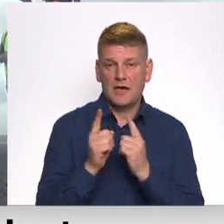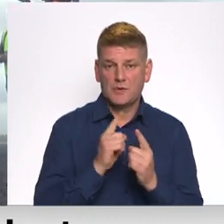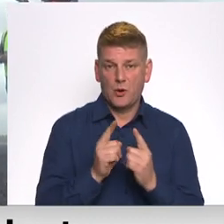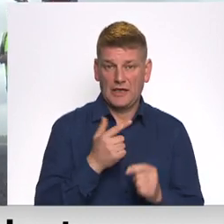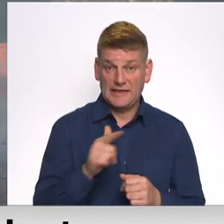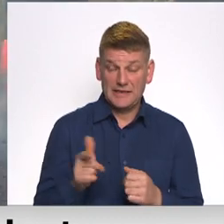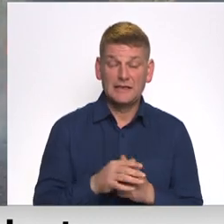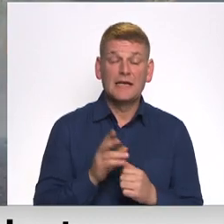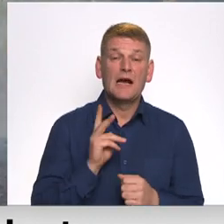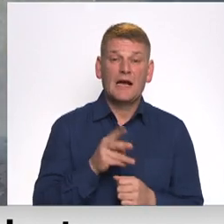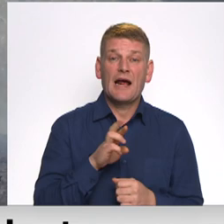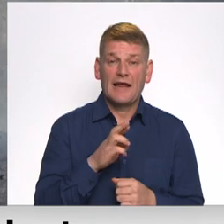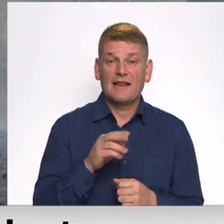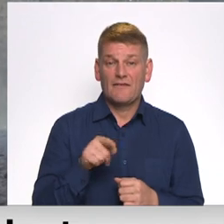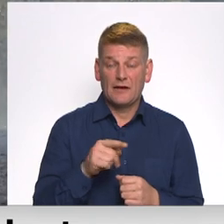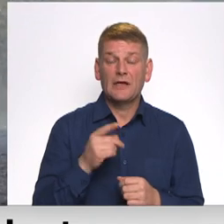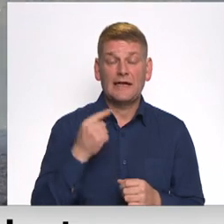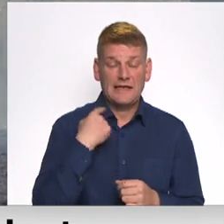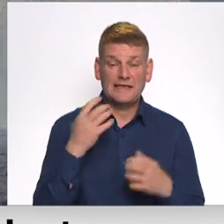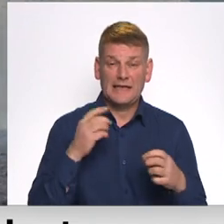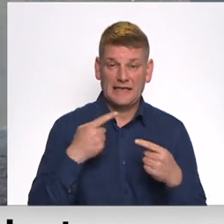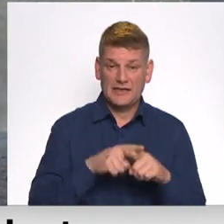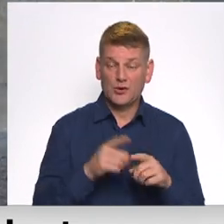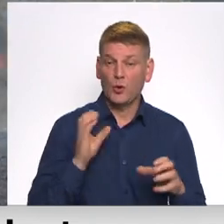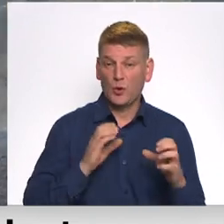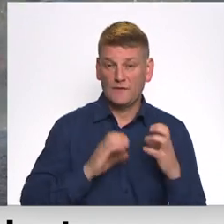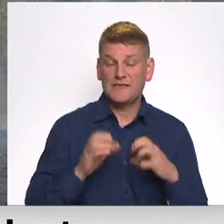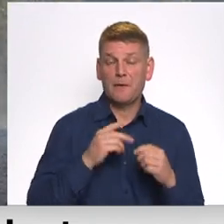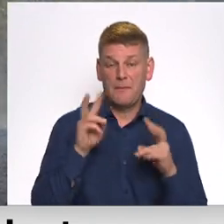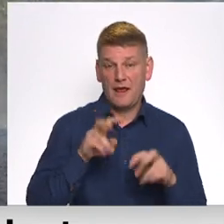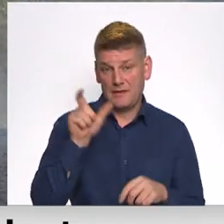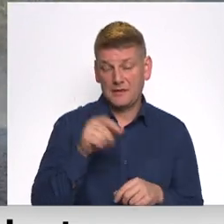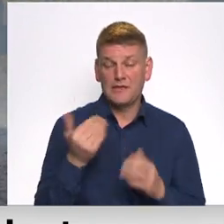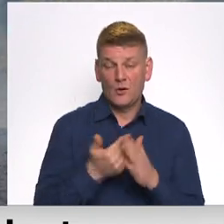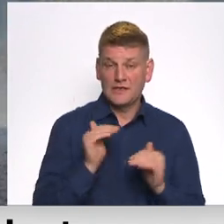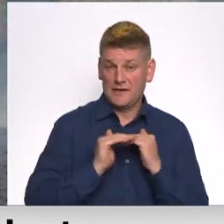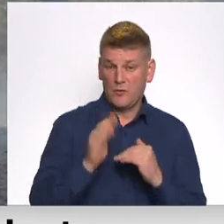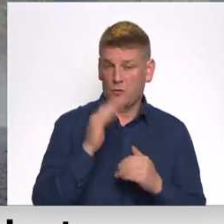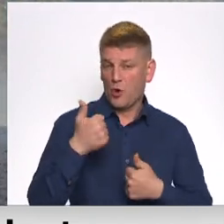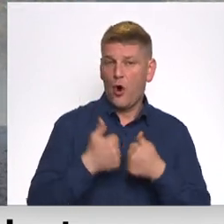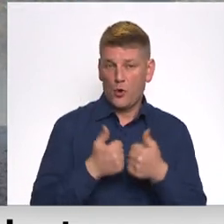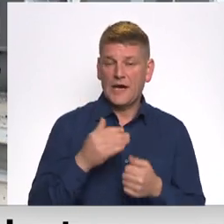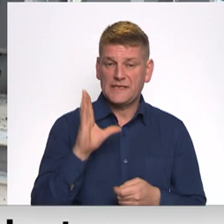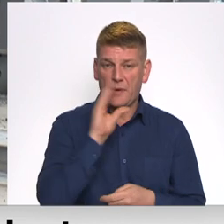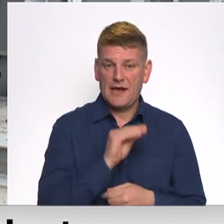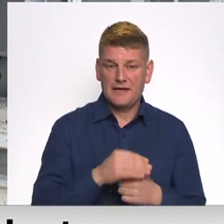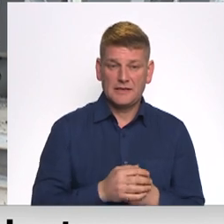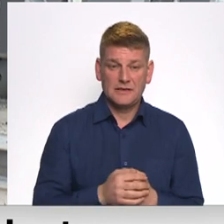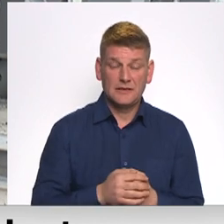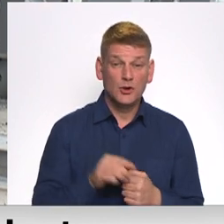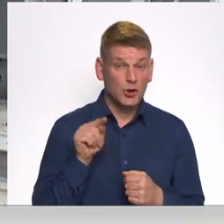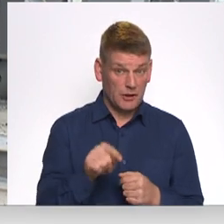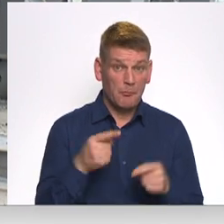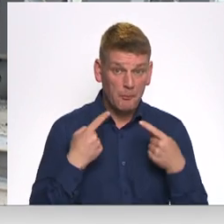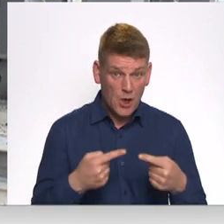līdzekļiem. Kā RTV norāda Rīgas Tehniskās universitātes pētnieks, jaunais asfalts būšot arī konkurētspējīgs. Šim